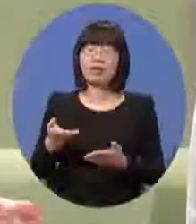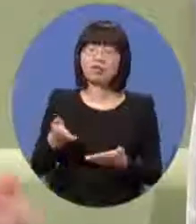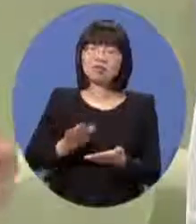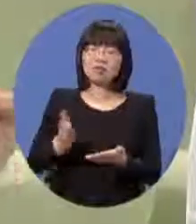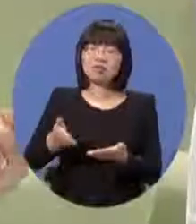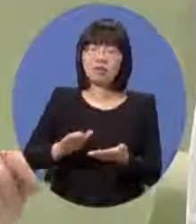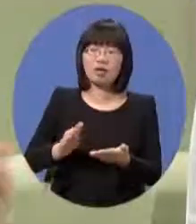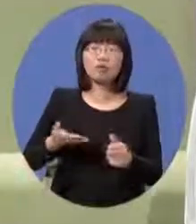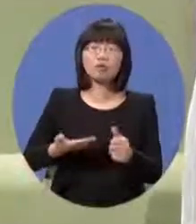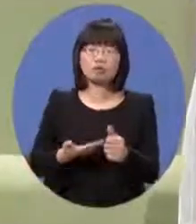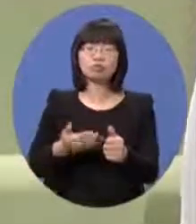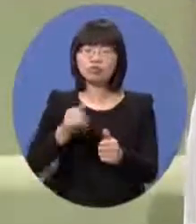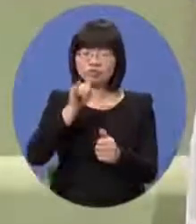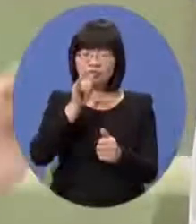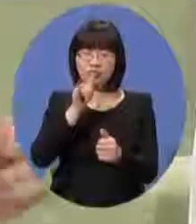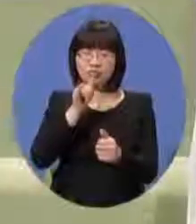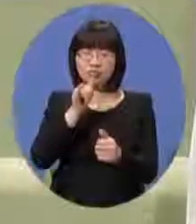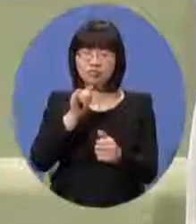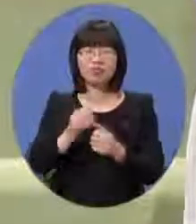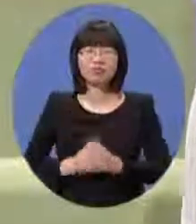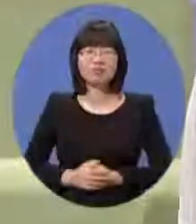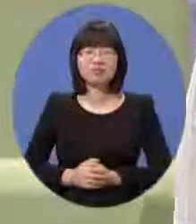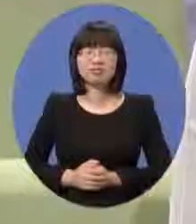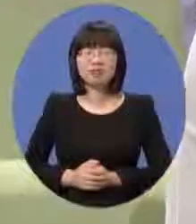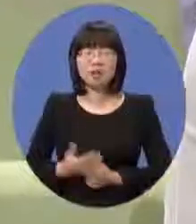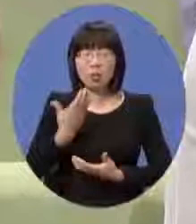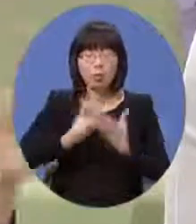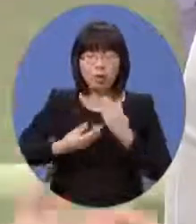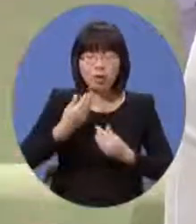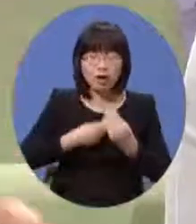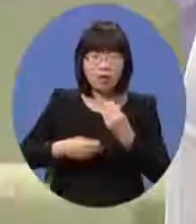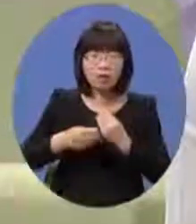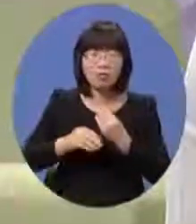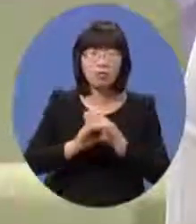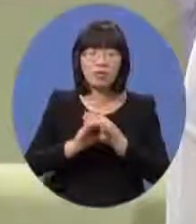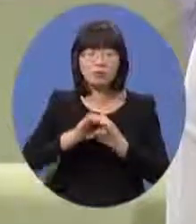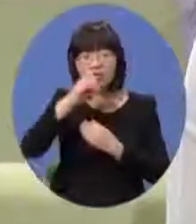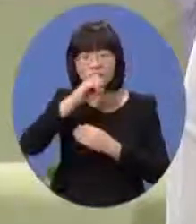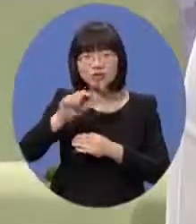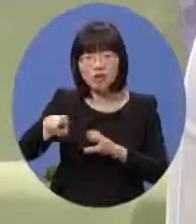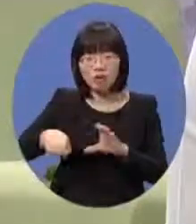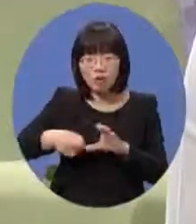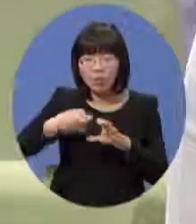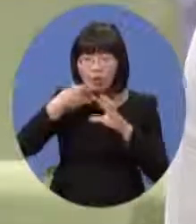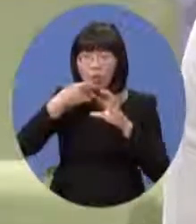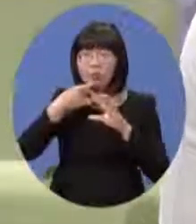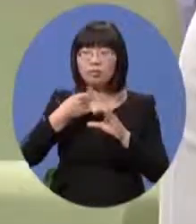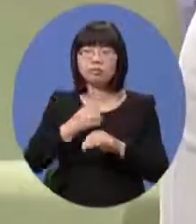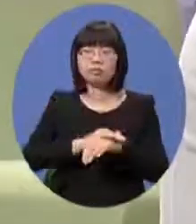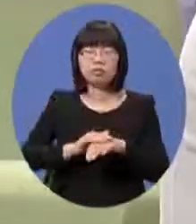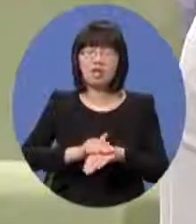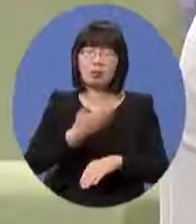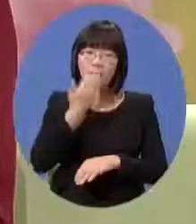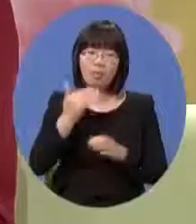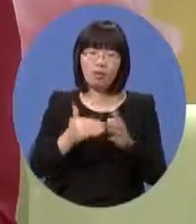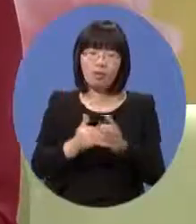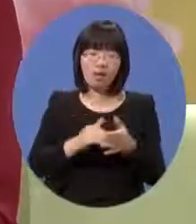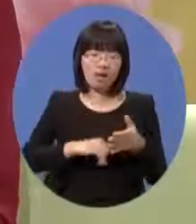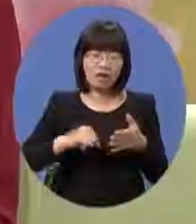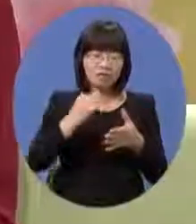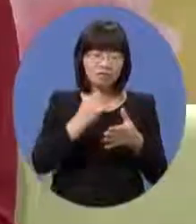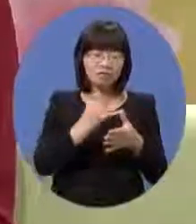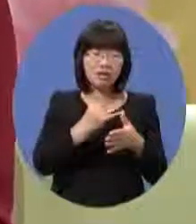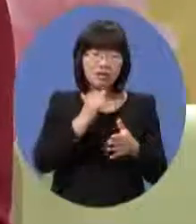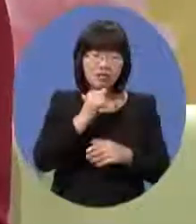먹였고요. 네. 굴전을 먹어요? 네. 굴전을 먹다 보니까 애가 굴 생굴에도 아주 잘 먹게 되더라고요. 다섯 살 아이가